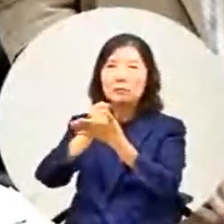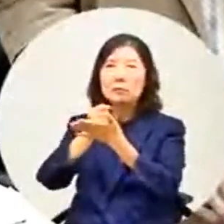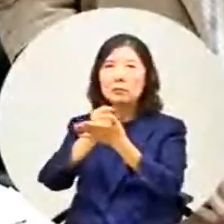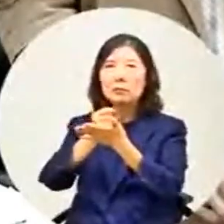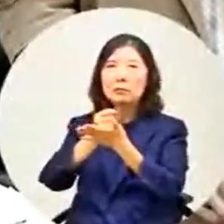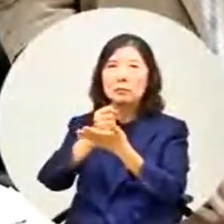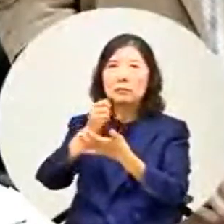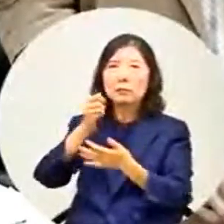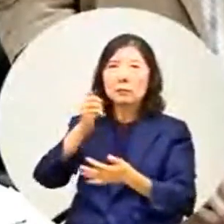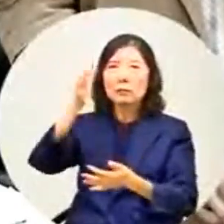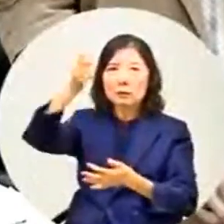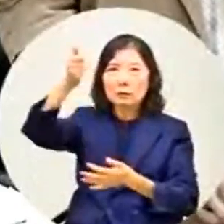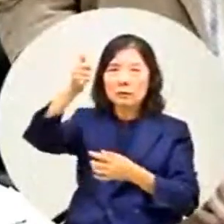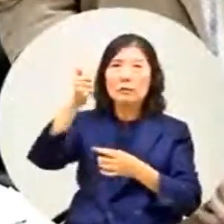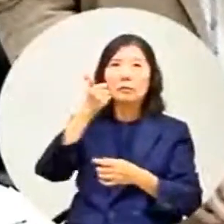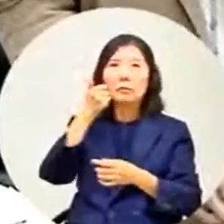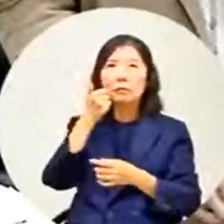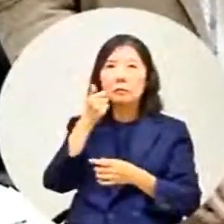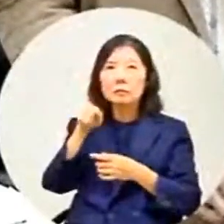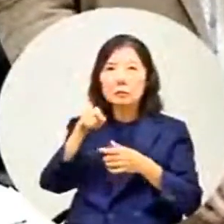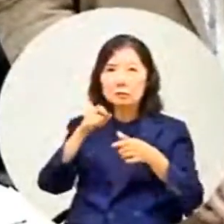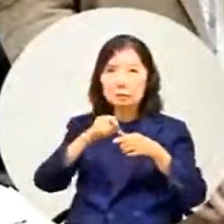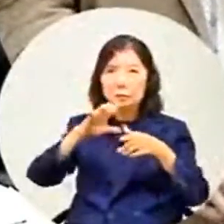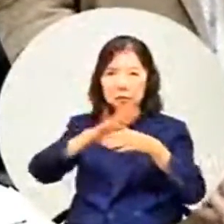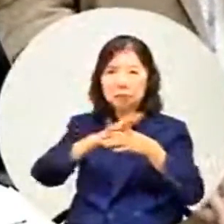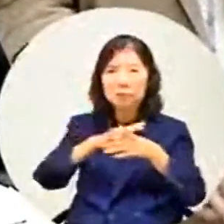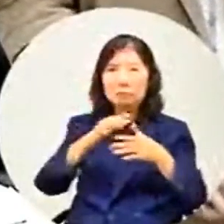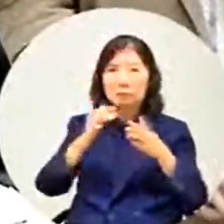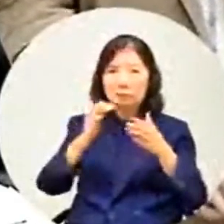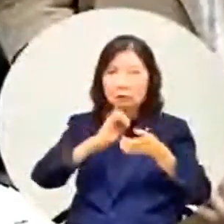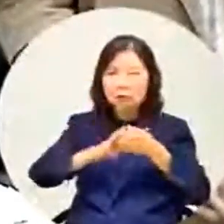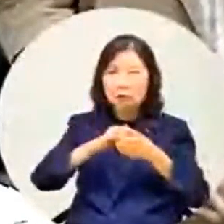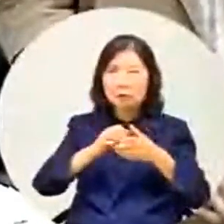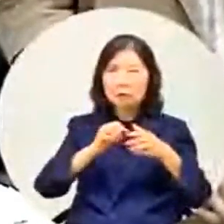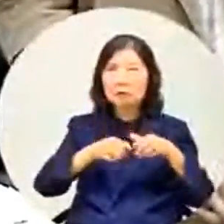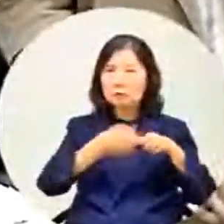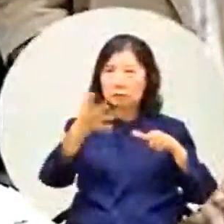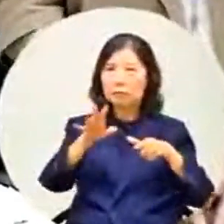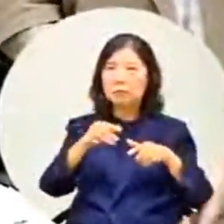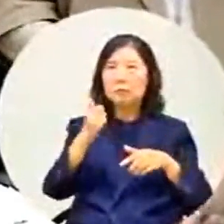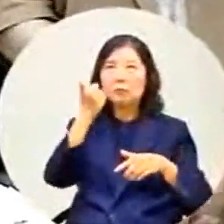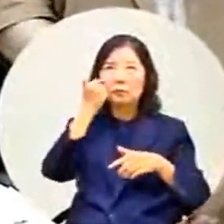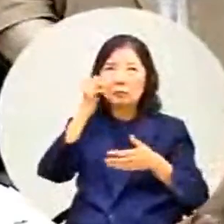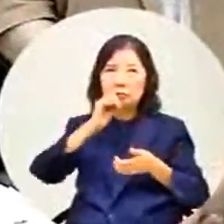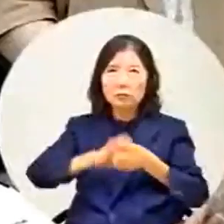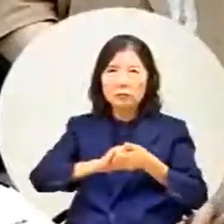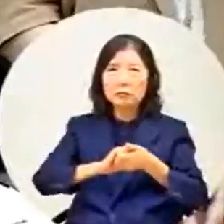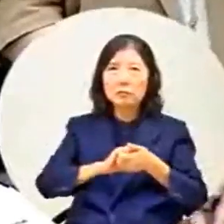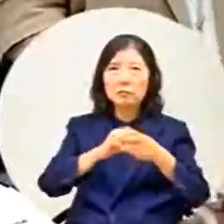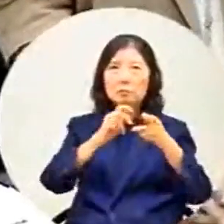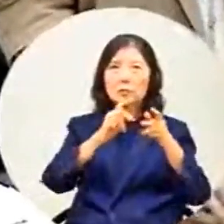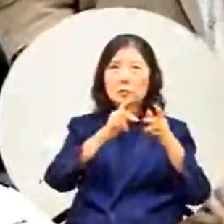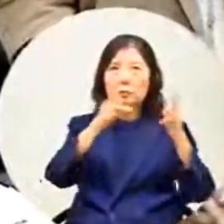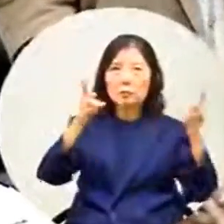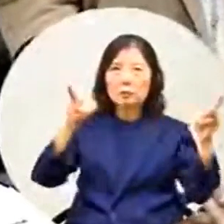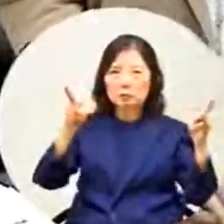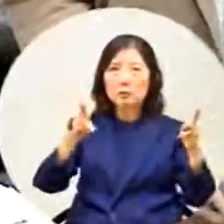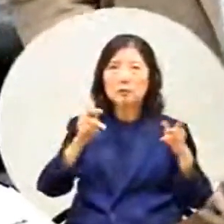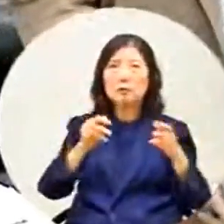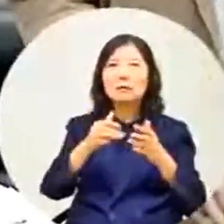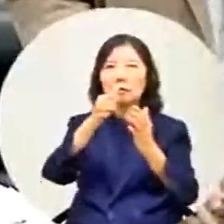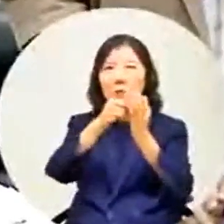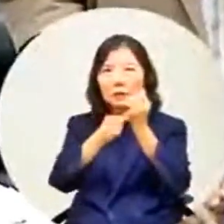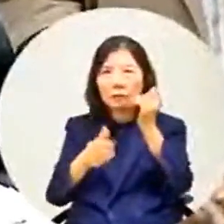最高决策者，所以这份公文一定要解密，是谁决定再留子孙？我们没有